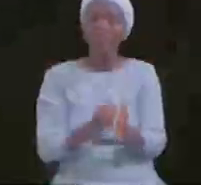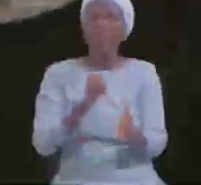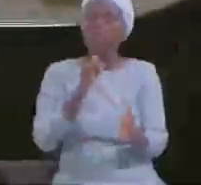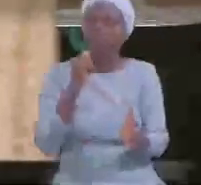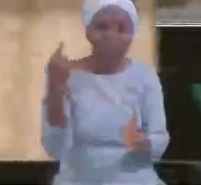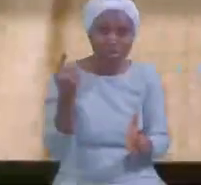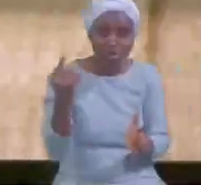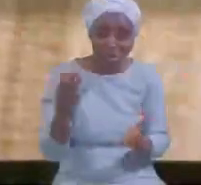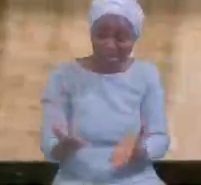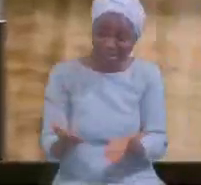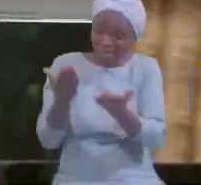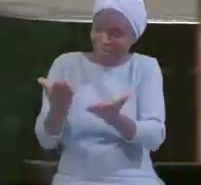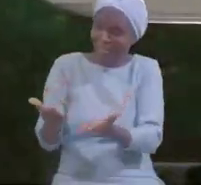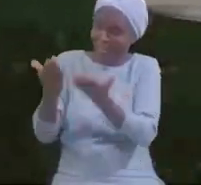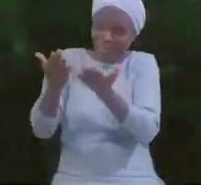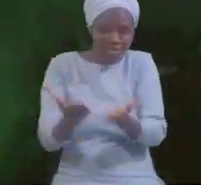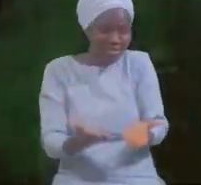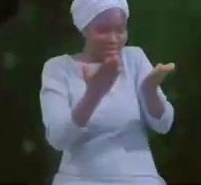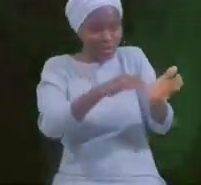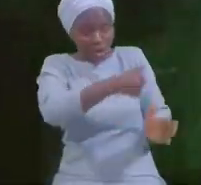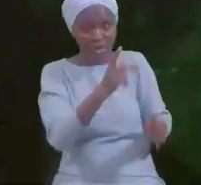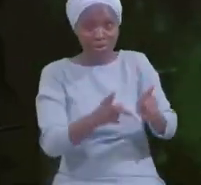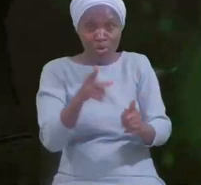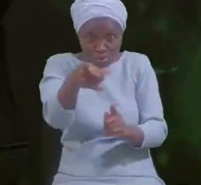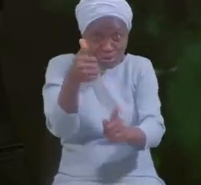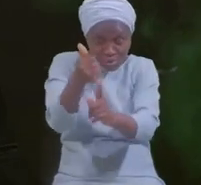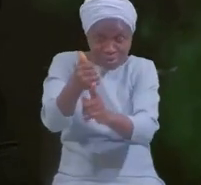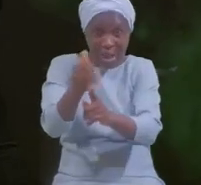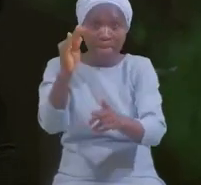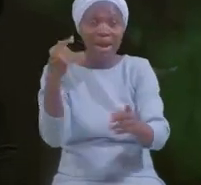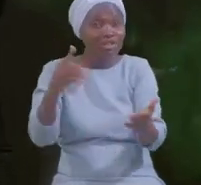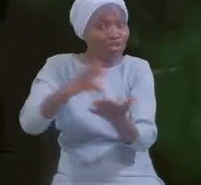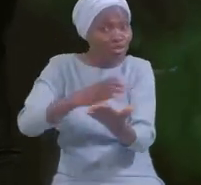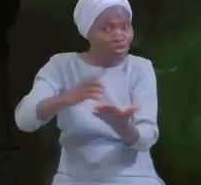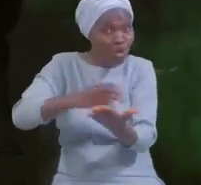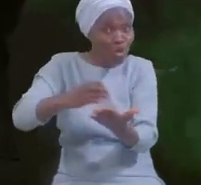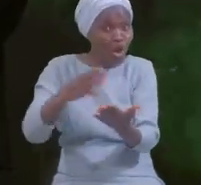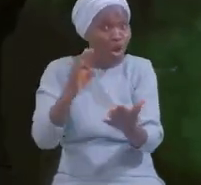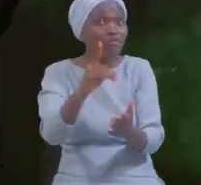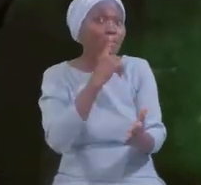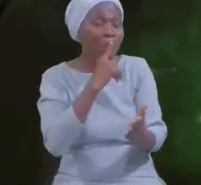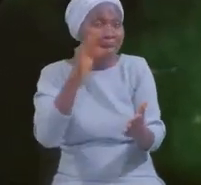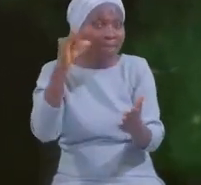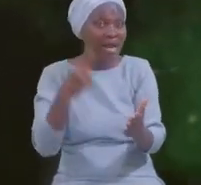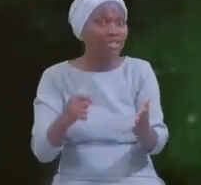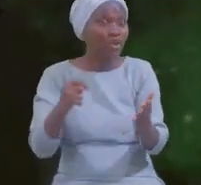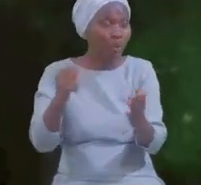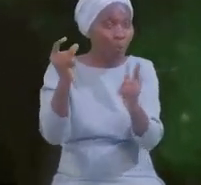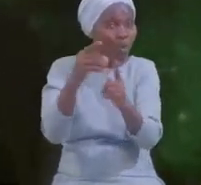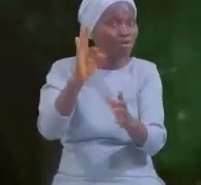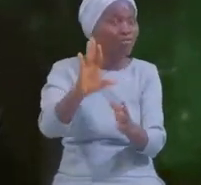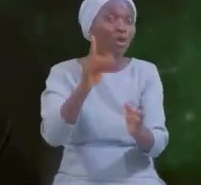les autres, vous-même aussi, par les chansons de votre bouche, par la parole de votre bouche, vous